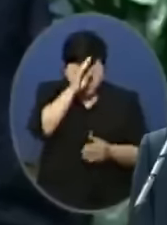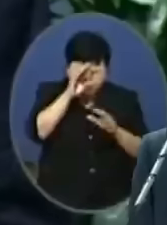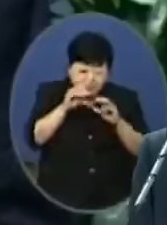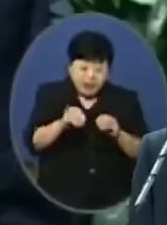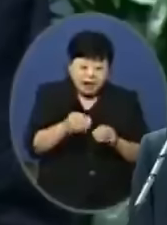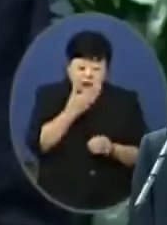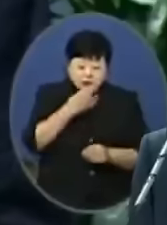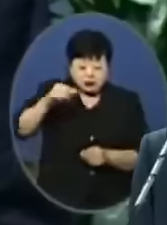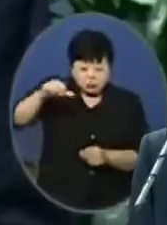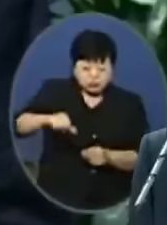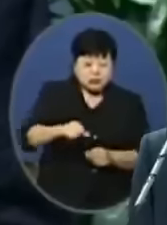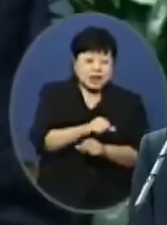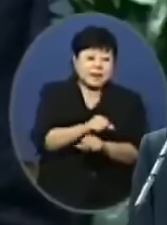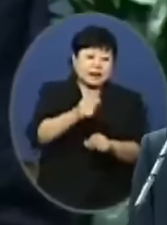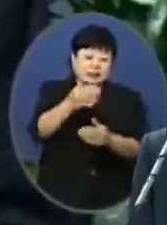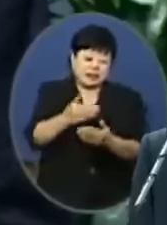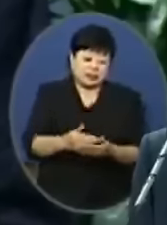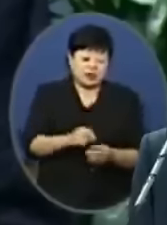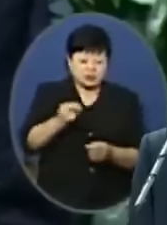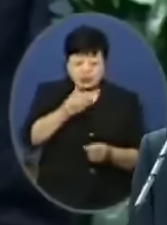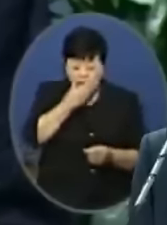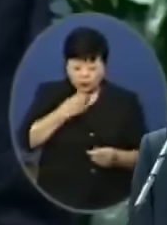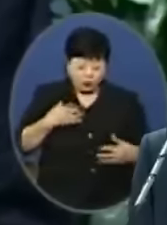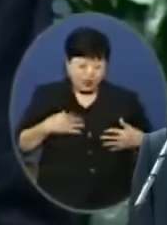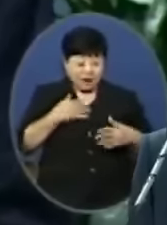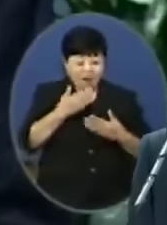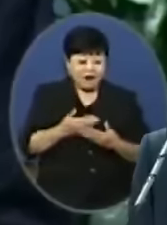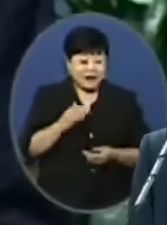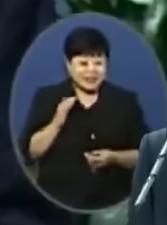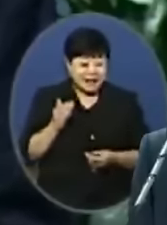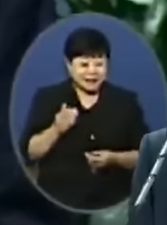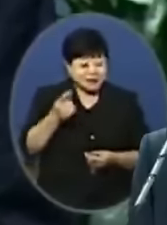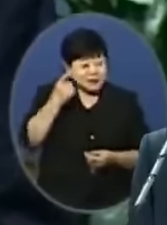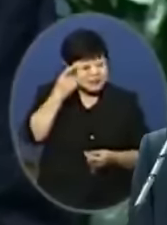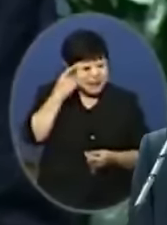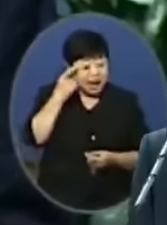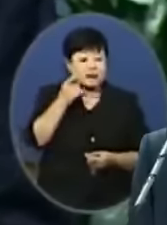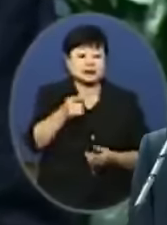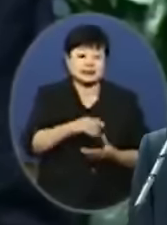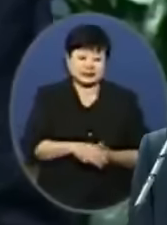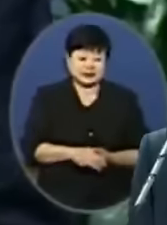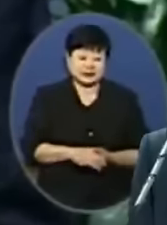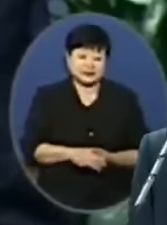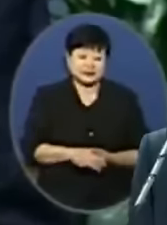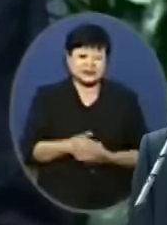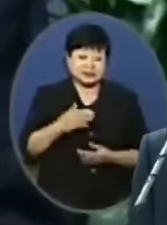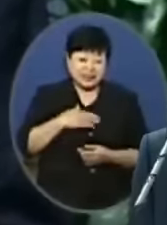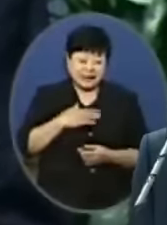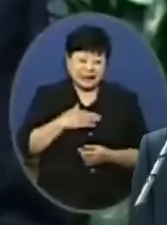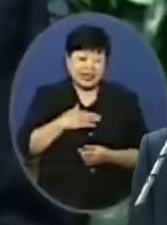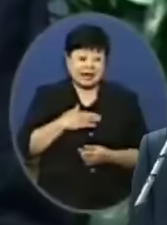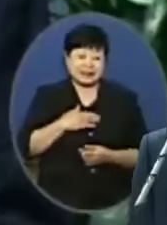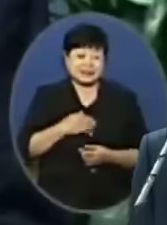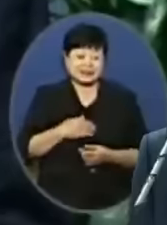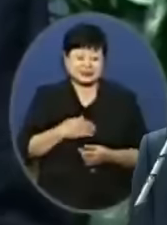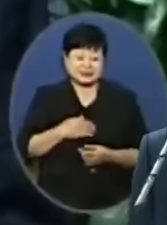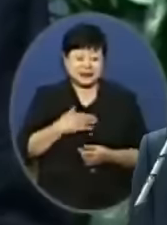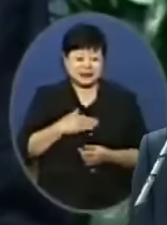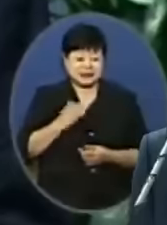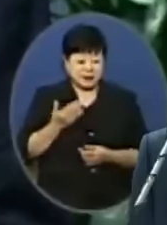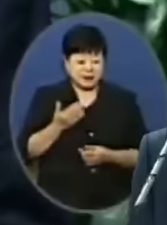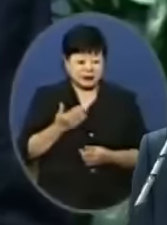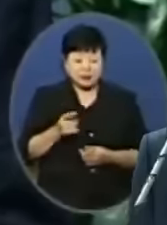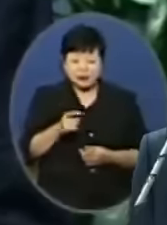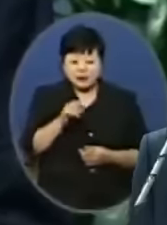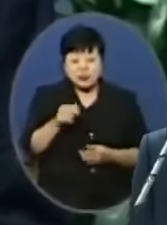낫고 저주로 해방되고 영생 복락을 얻게 된 것을 생각하고 그것이 나라는 것을 지적하게 되면